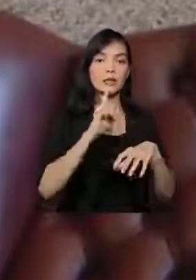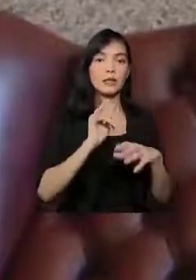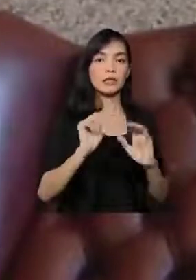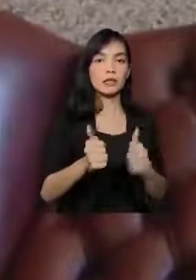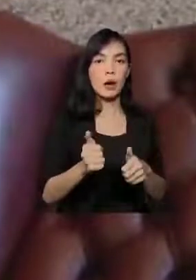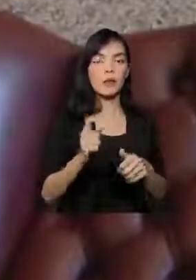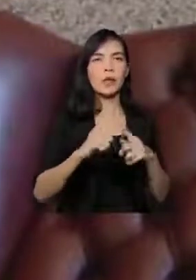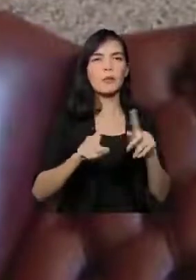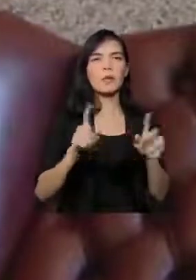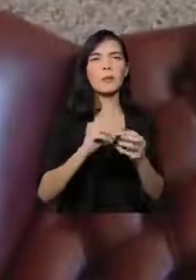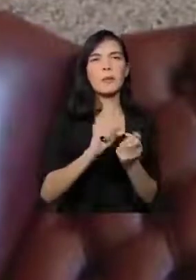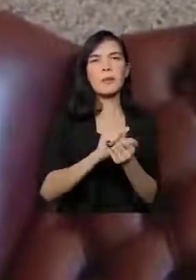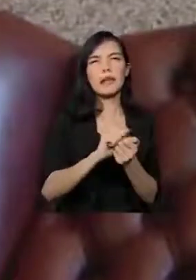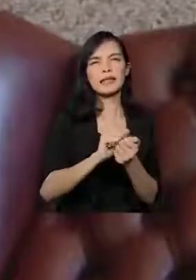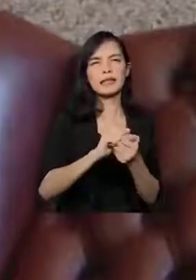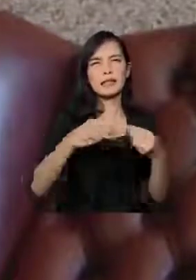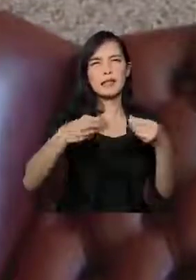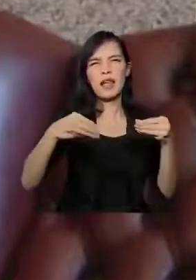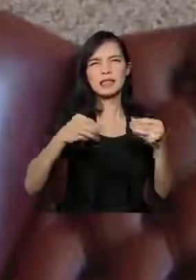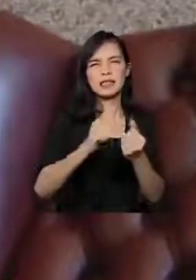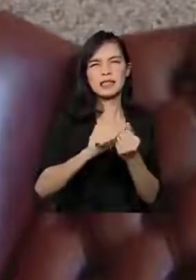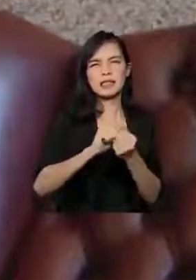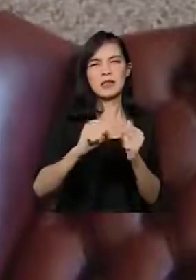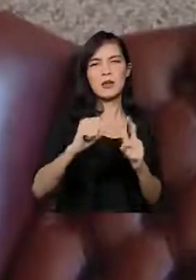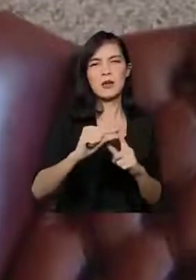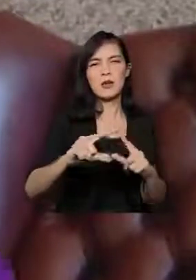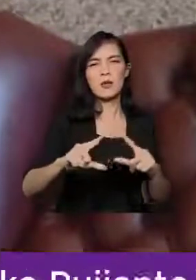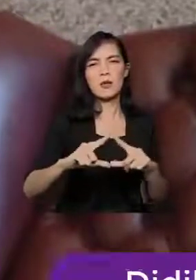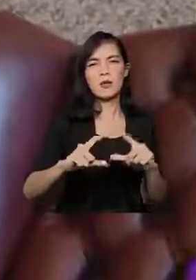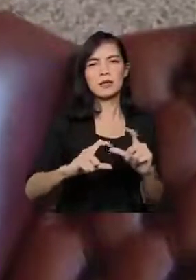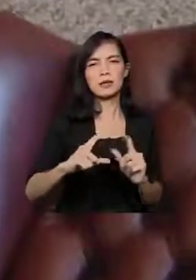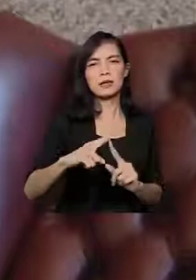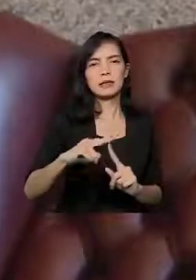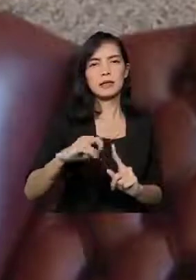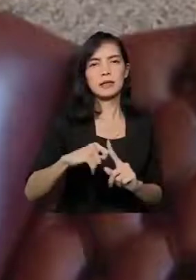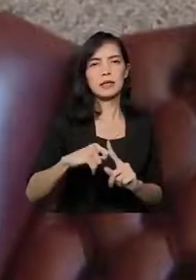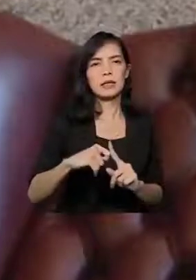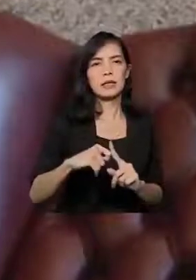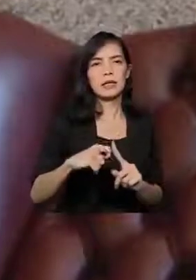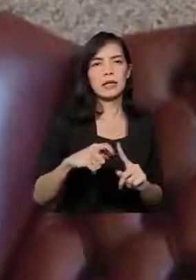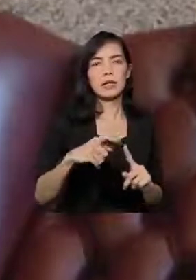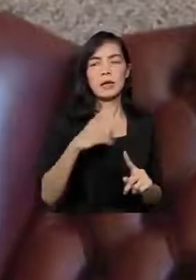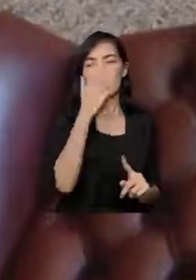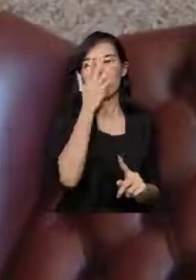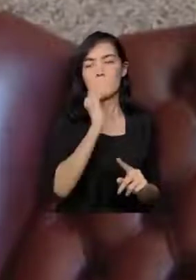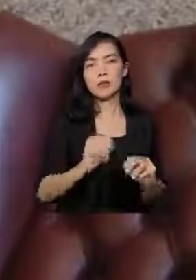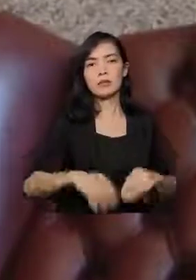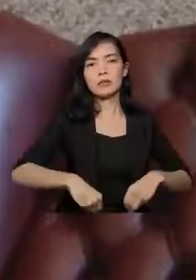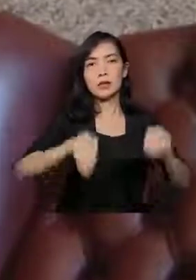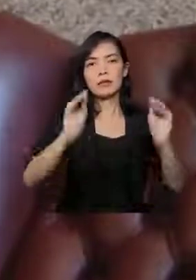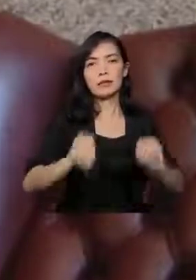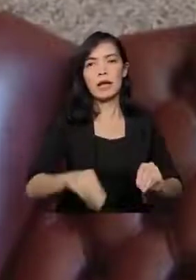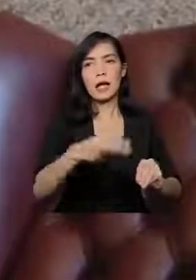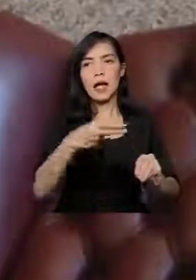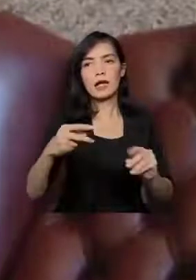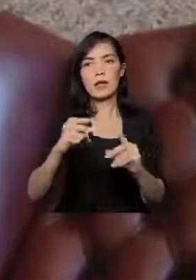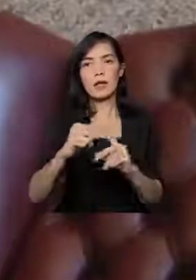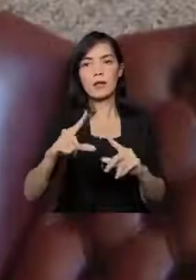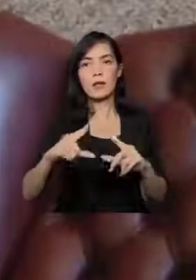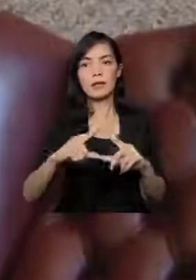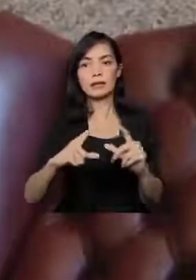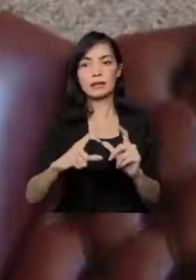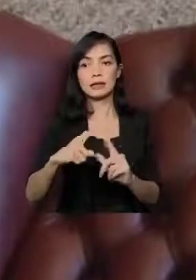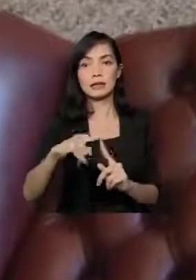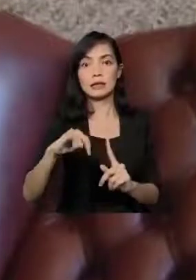tetapi sejajarnya juga dengan gambar dan ornaments sajadah Namun demikian plastik yang bisa dibawa pulang